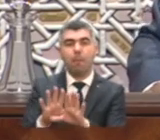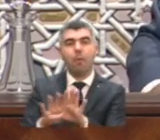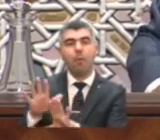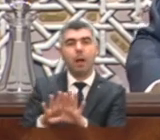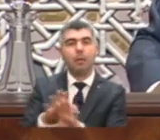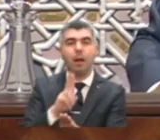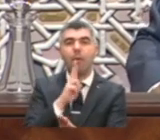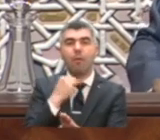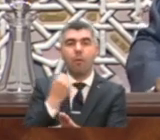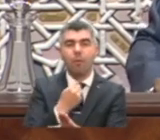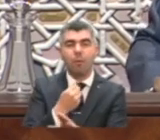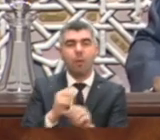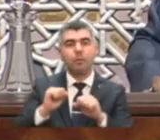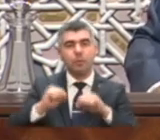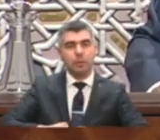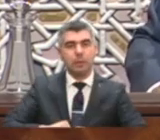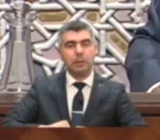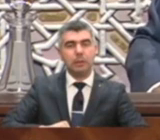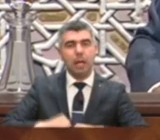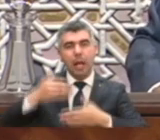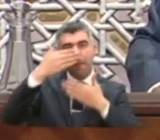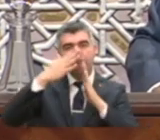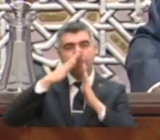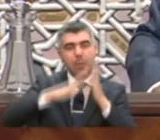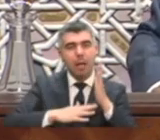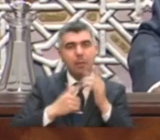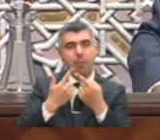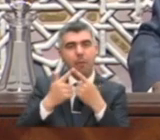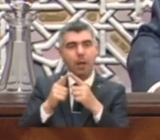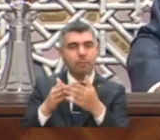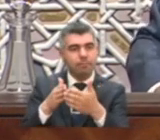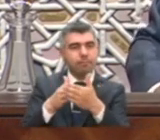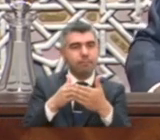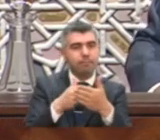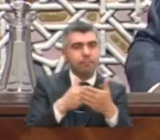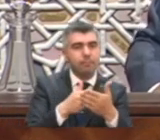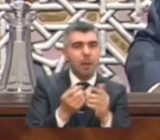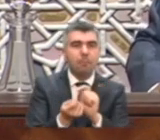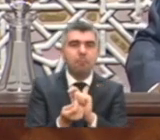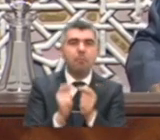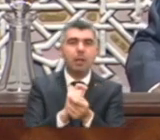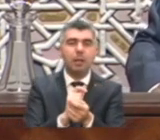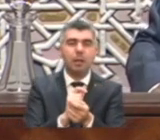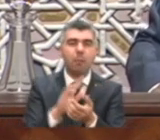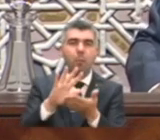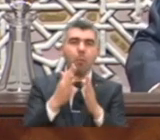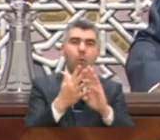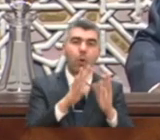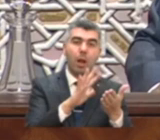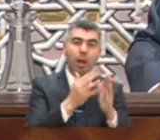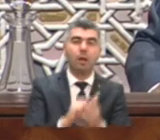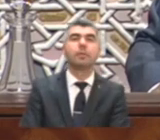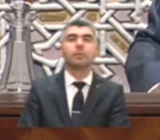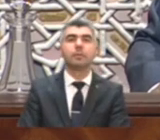الحكومية لاستجابة بلادنا القوية للتحديات المفروضة بفعل التغيرات المناخية. للسيدات والسادة